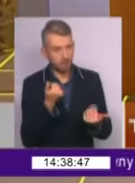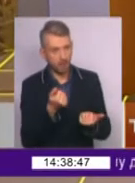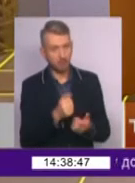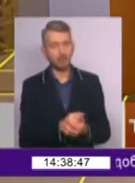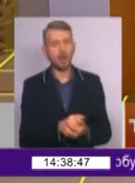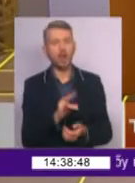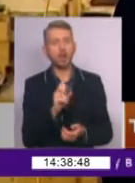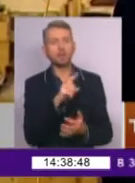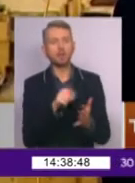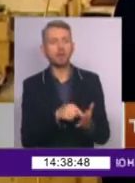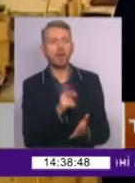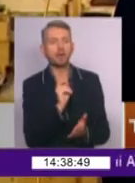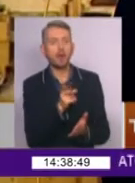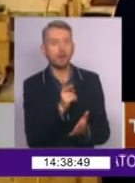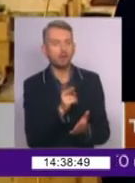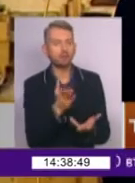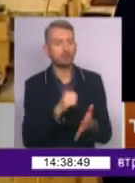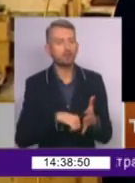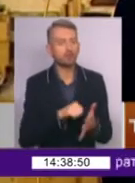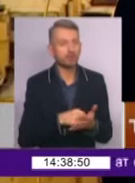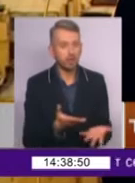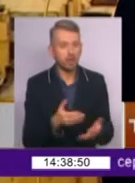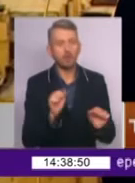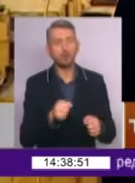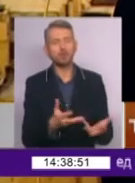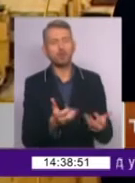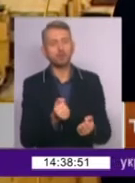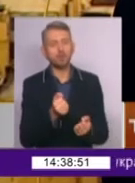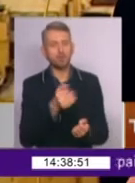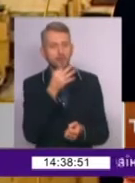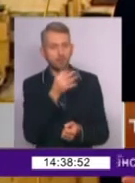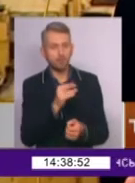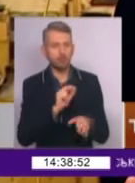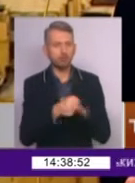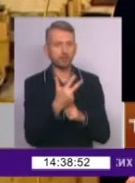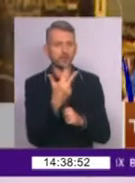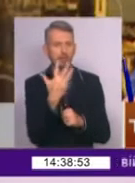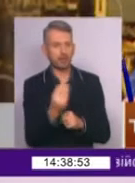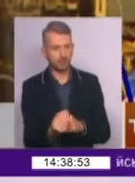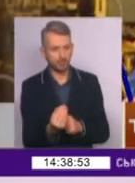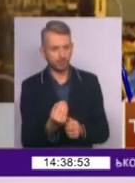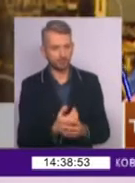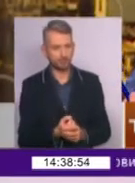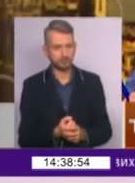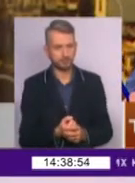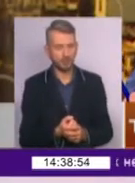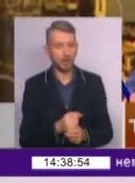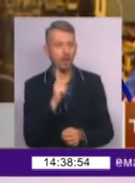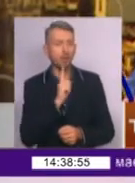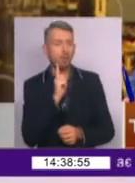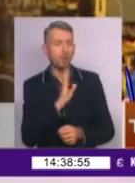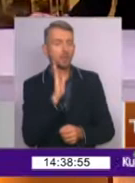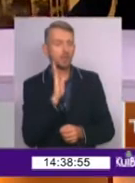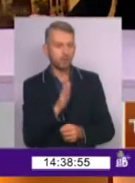на питання, хто його викликав, ми можемо отримати питання через 3-5 днів. Тобто, поки буде